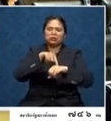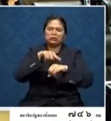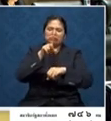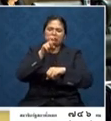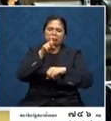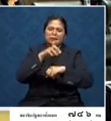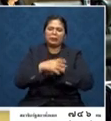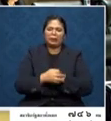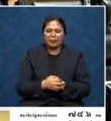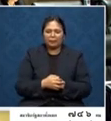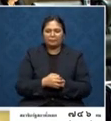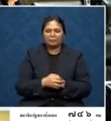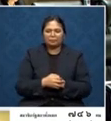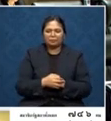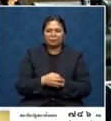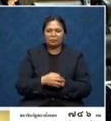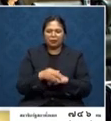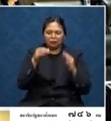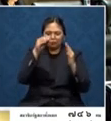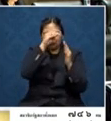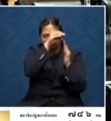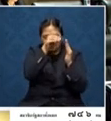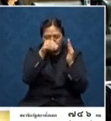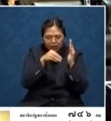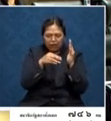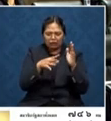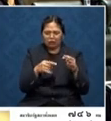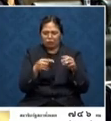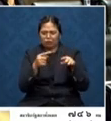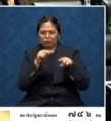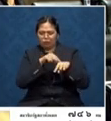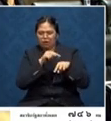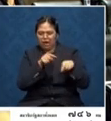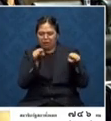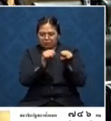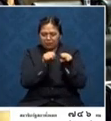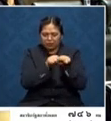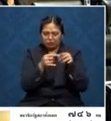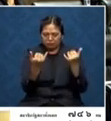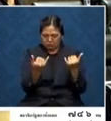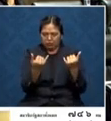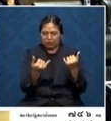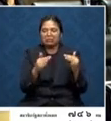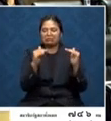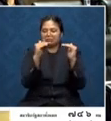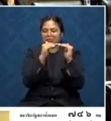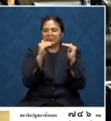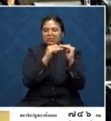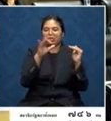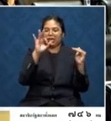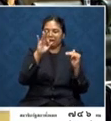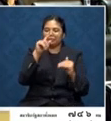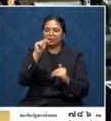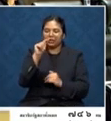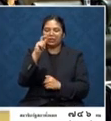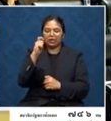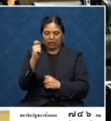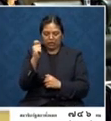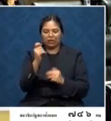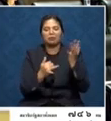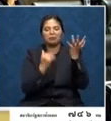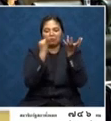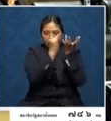จรจากับสภาพยุโรปในเวลาที่ไล่เลี่ยกันกับไทยตอนนี้เขาได้ใช้สิทธิประโยชน์จาก FTA กับสภาพยุโรปเรียบร้อย